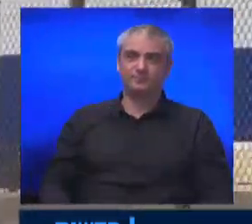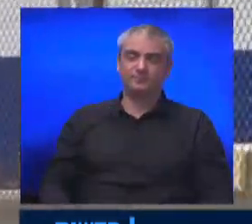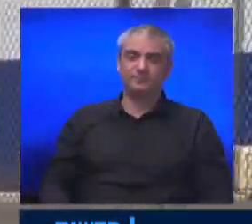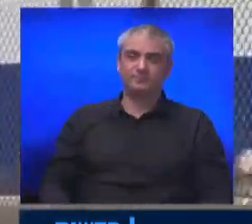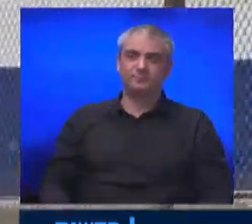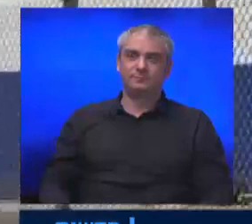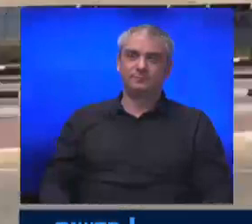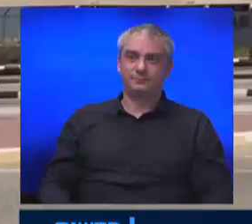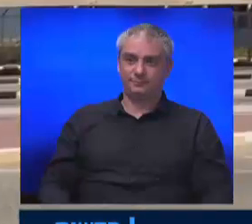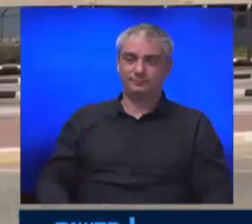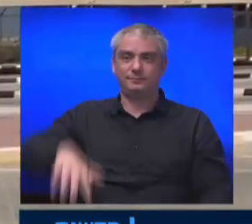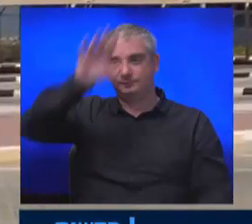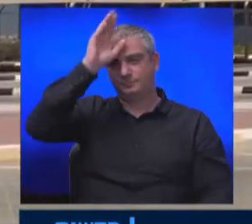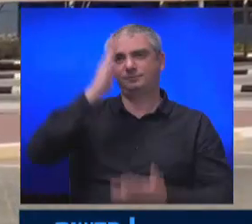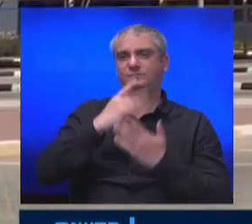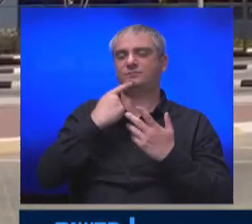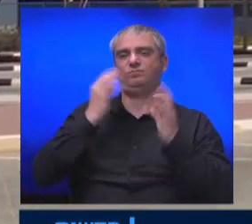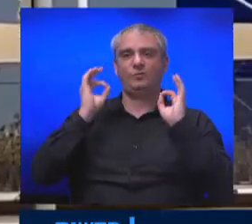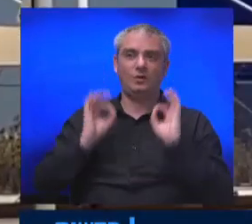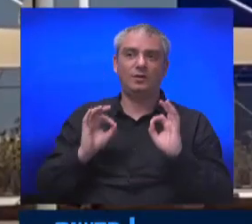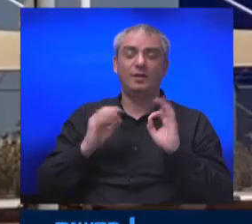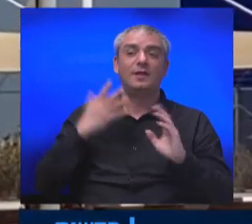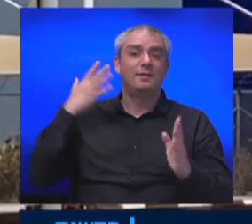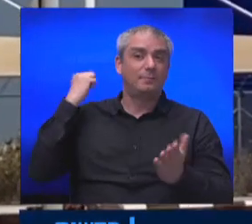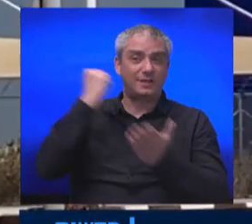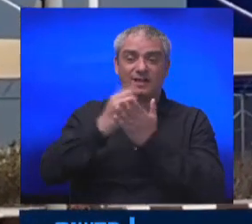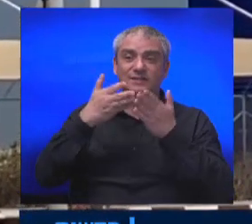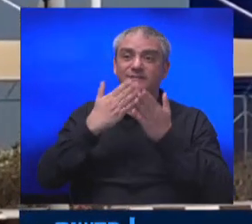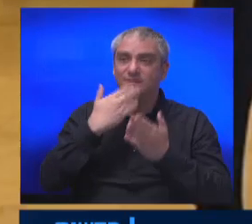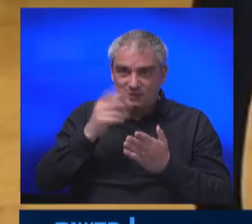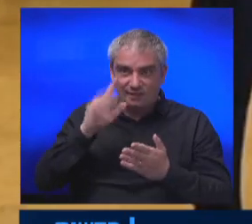בטהרן זה כבר נאמר במפורש, שהמתקפה על הספינה הישראלית וגם התקיפות